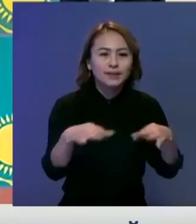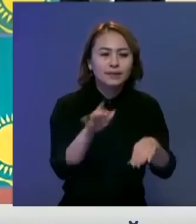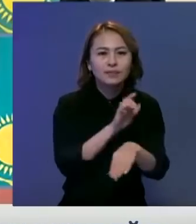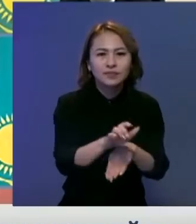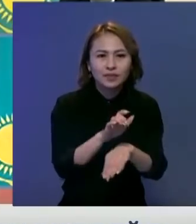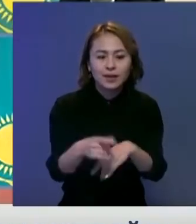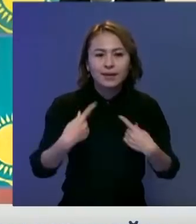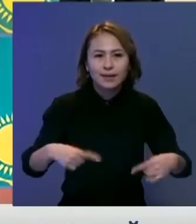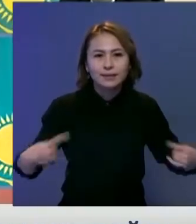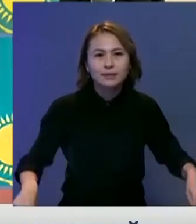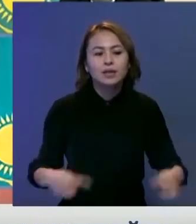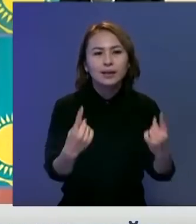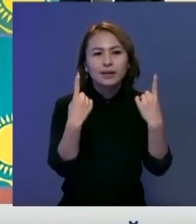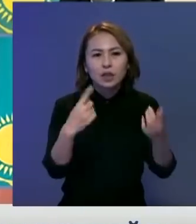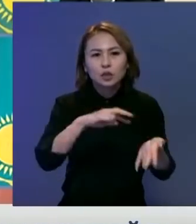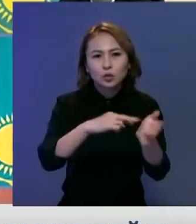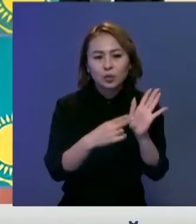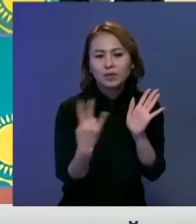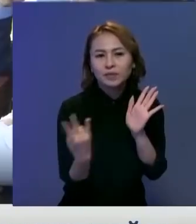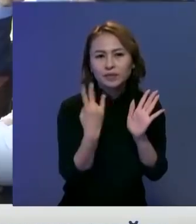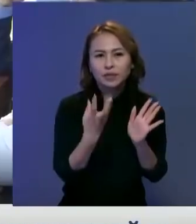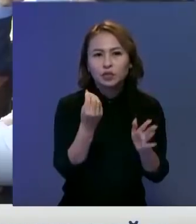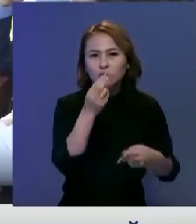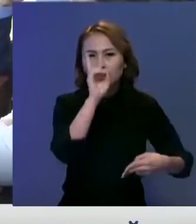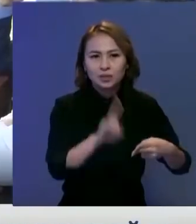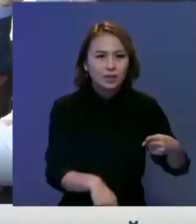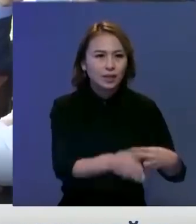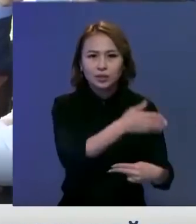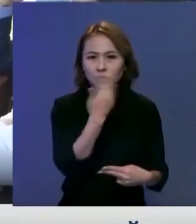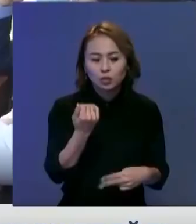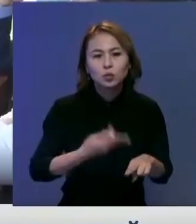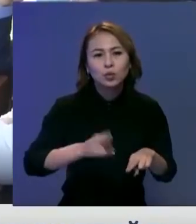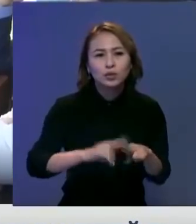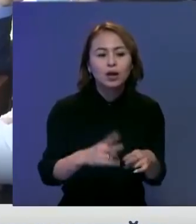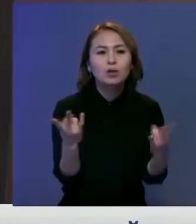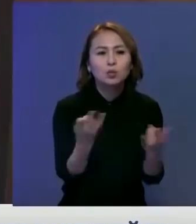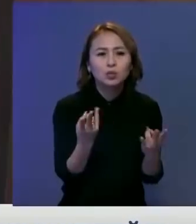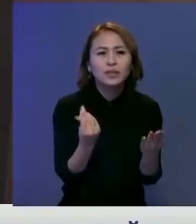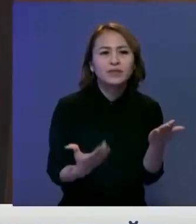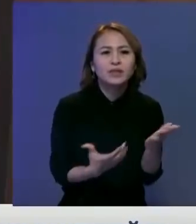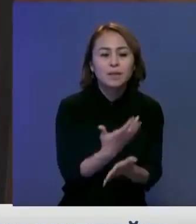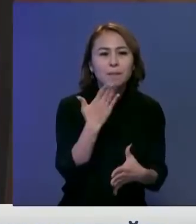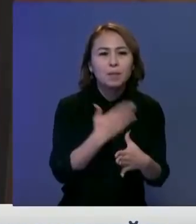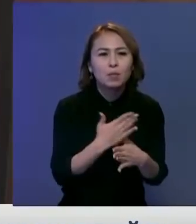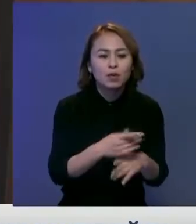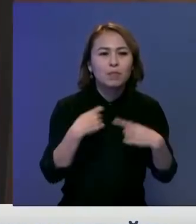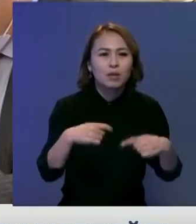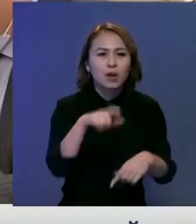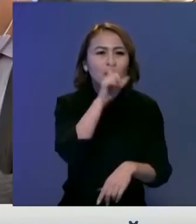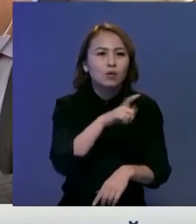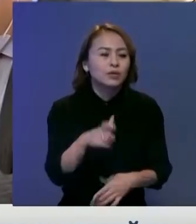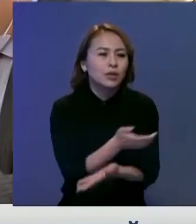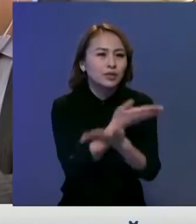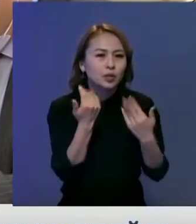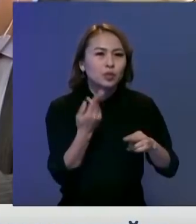өндірісі бойынша әрі жобалар әлі аяқсыға бұтыр. Өйткөні қажетті инвестормен өнімді сататын нарық жоқ. Президент